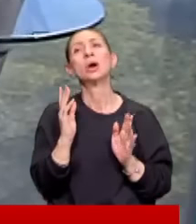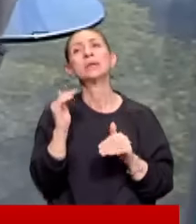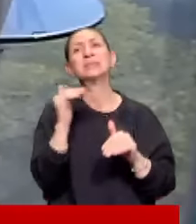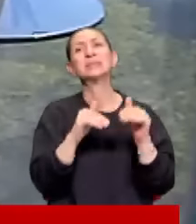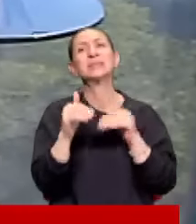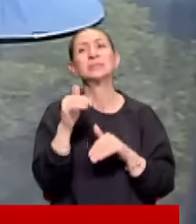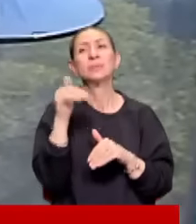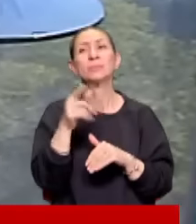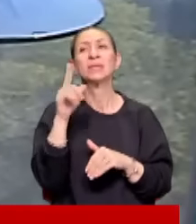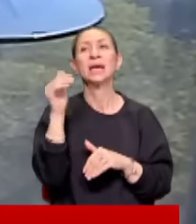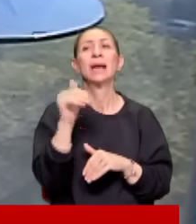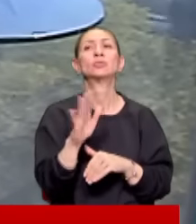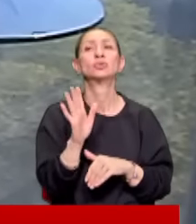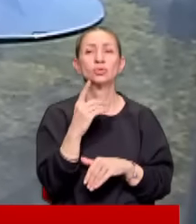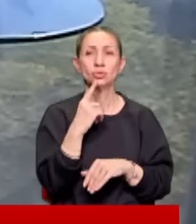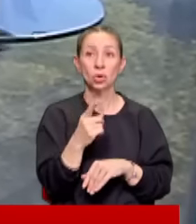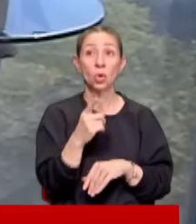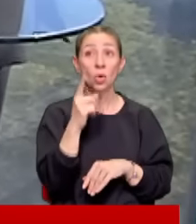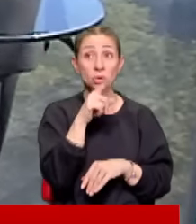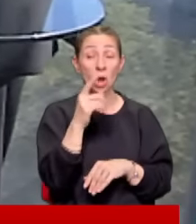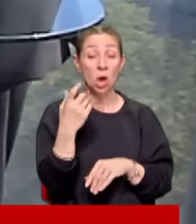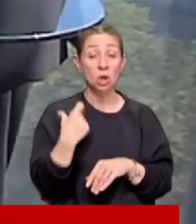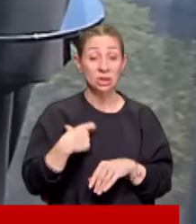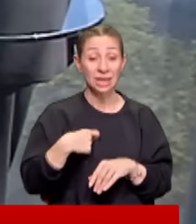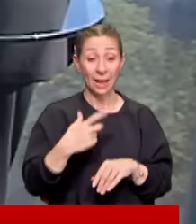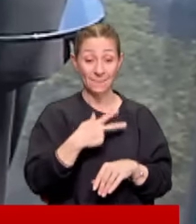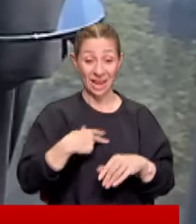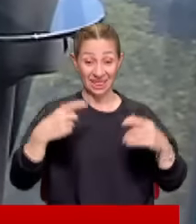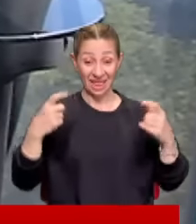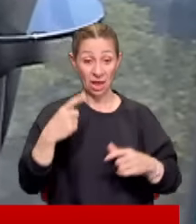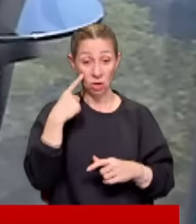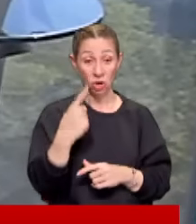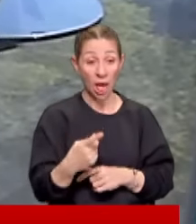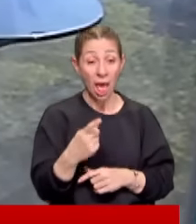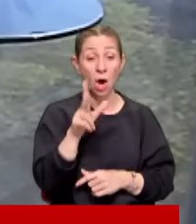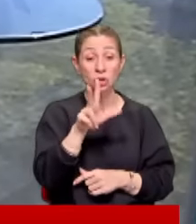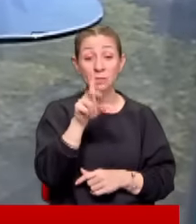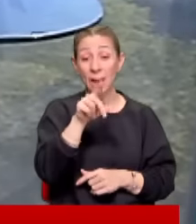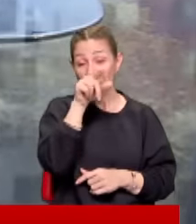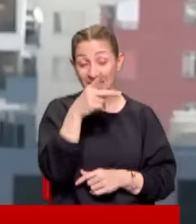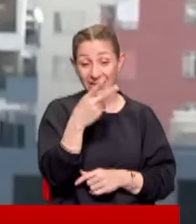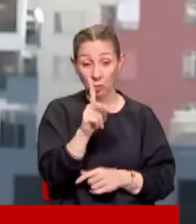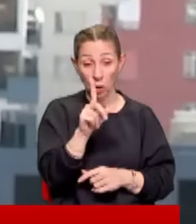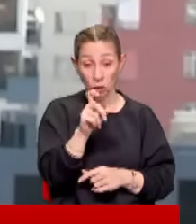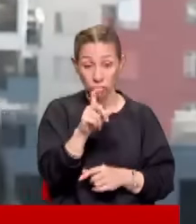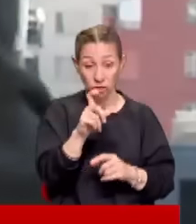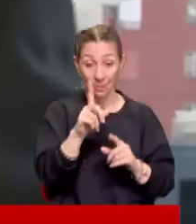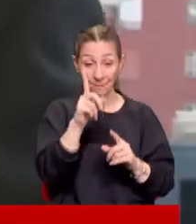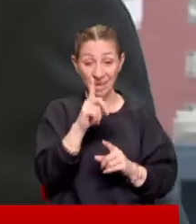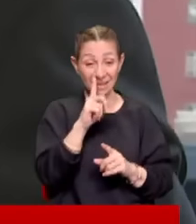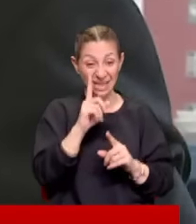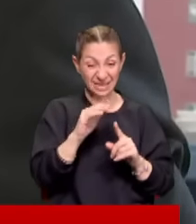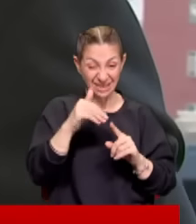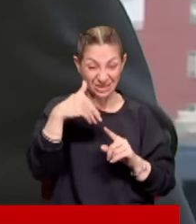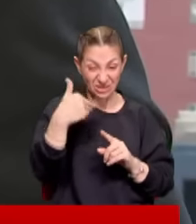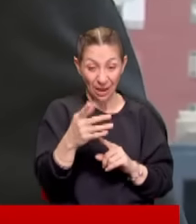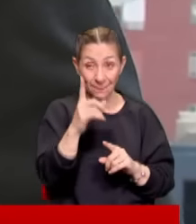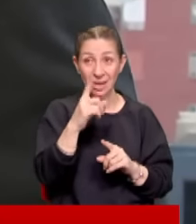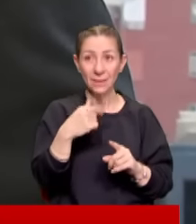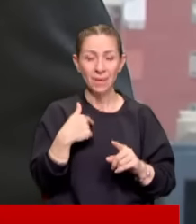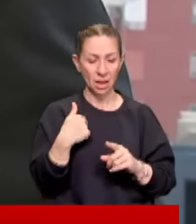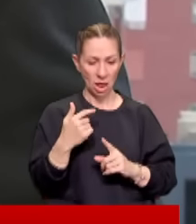Seçimde geliyorsunuz bir daha gelmiyorsunuz diyor. O yüzden özellikle yerelde 31 Mart 2019'dan bir gün sonra 1 Nisan sabahı eğer ben X